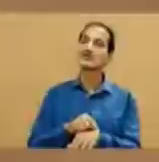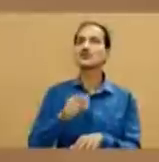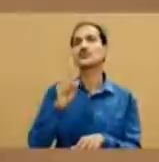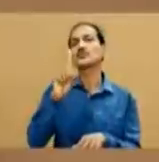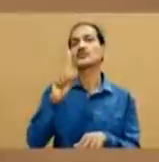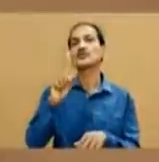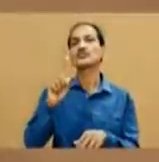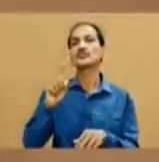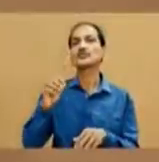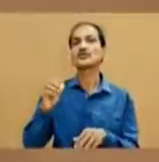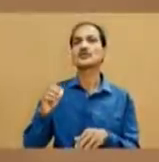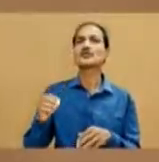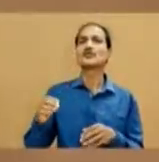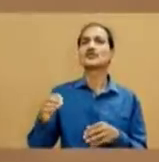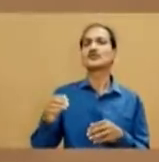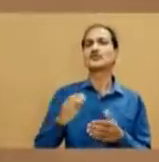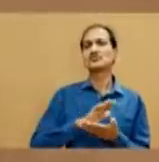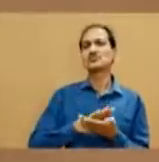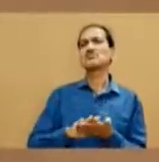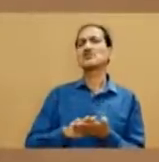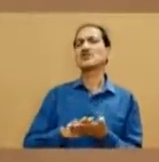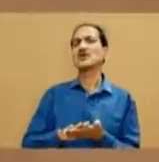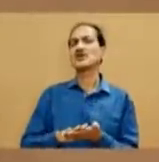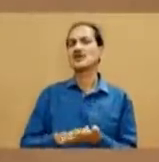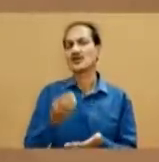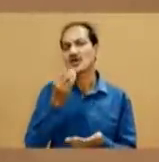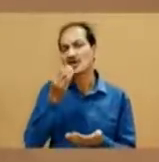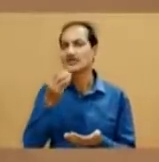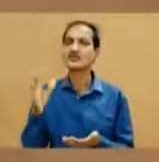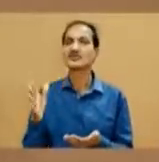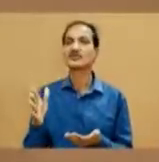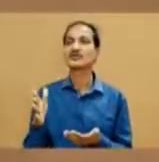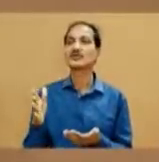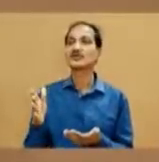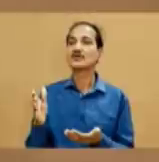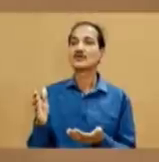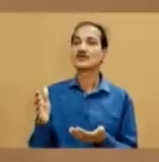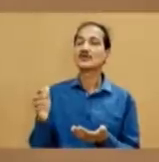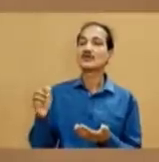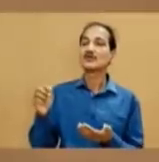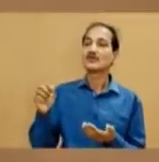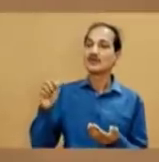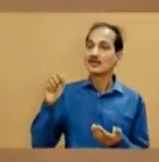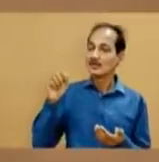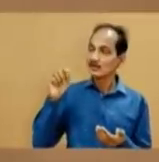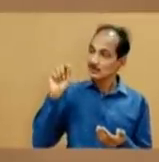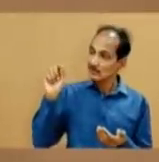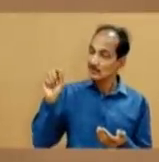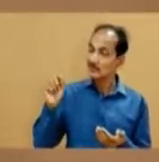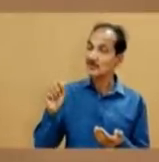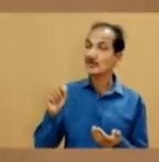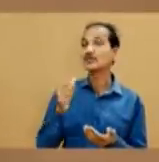ମୁଡ଼ି କି ଯେଉଁଟା ବି ରାସନ ଖାଇକି ପୁରା ବାଟରେ ଚାଲିକି ଆସିଲେ ଆମକୁ ଚାଉଳ ଯୋଗାଇବା ପାଇଁ, ସେଇଟା